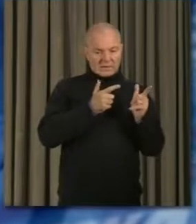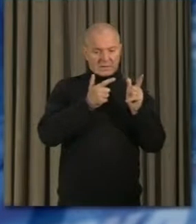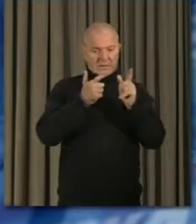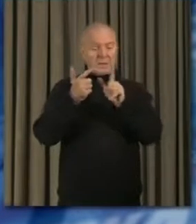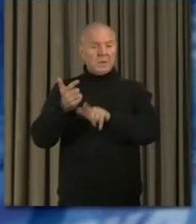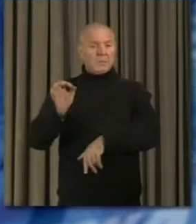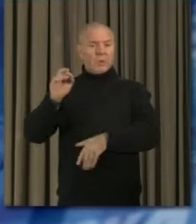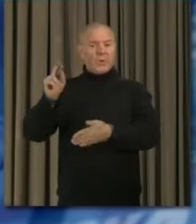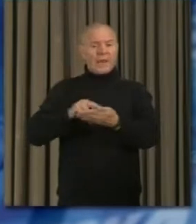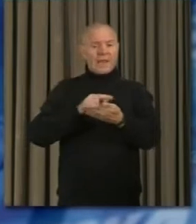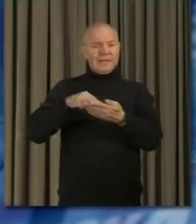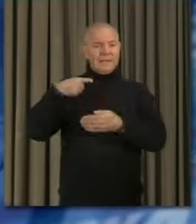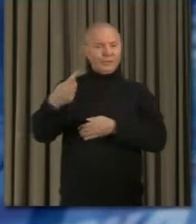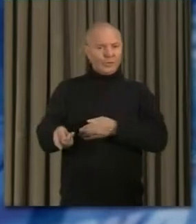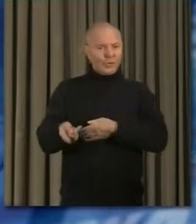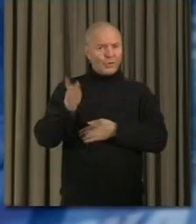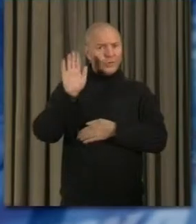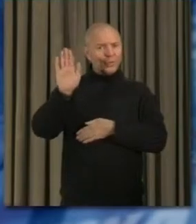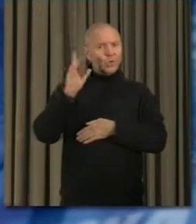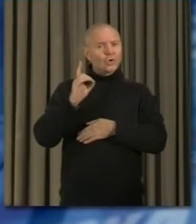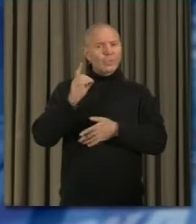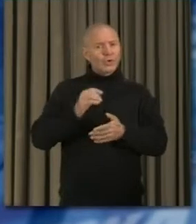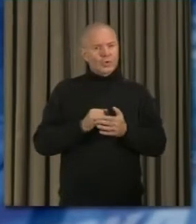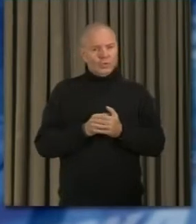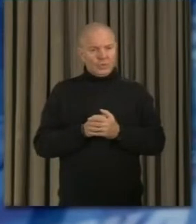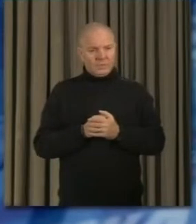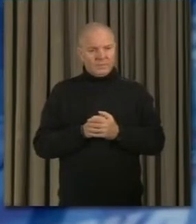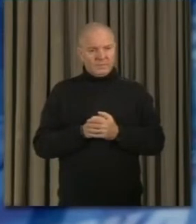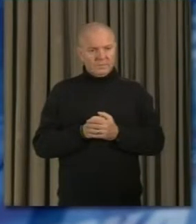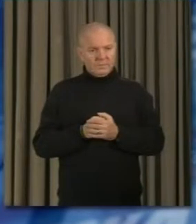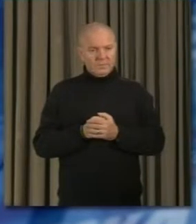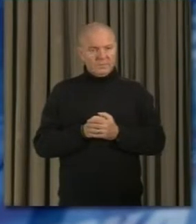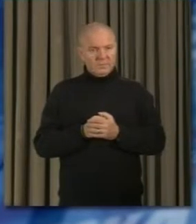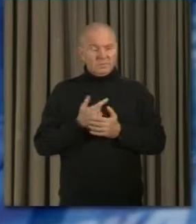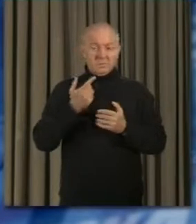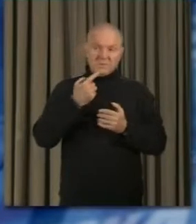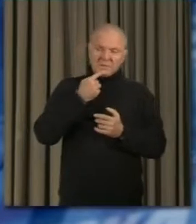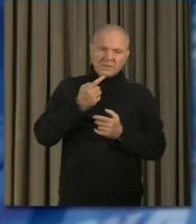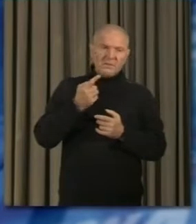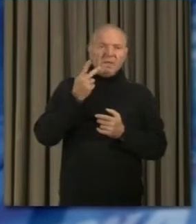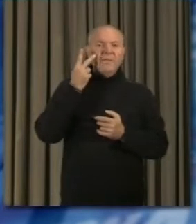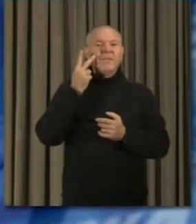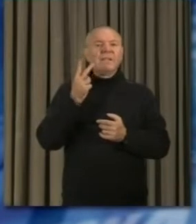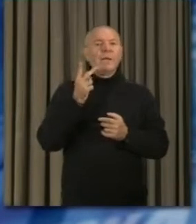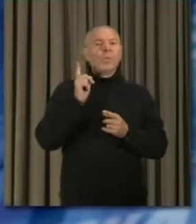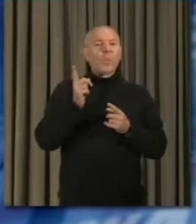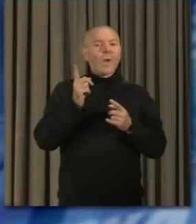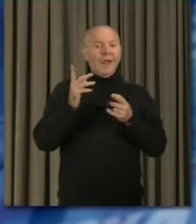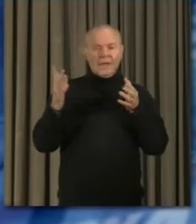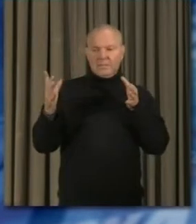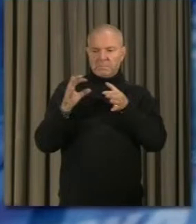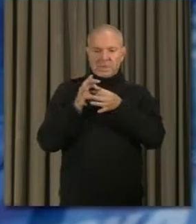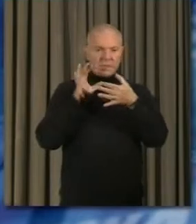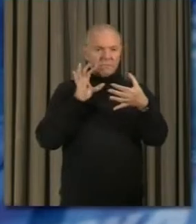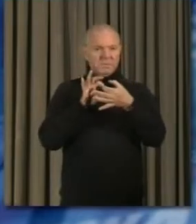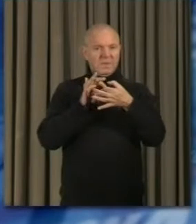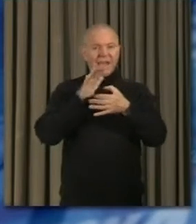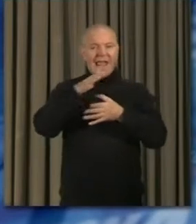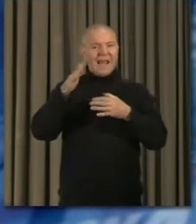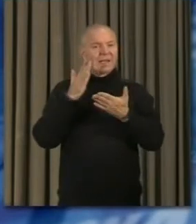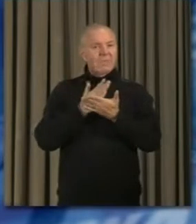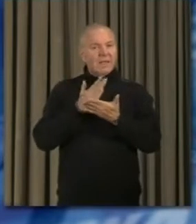proprio le elezioni cittadine. Ma sicuramente valuteremo le alleanze con il giusto peso e soprattutto valutando quello che è stato